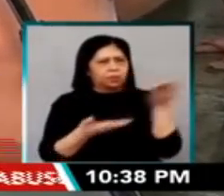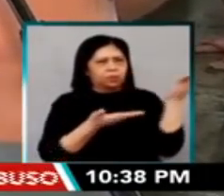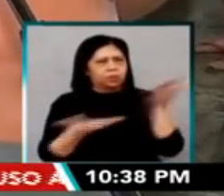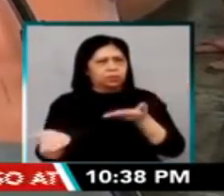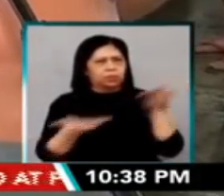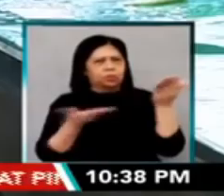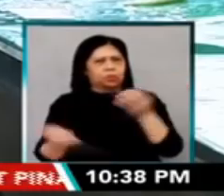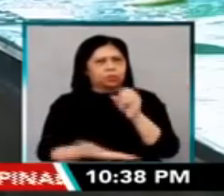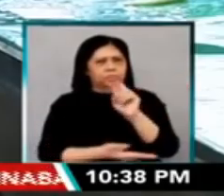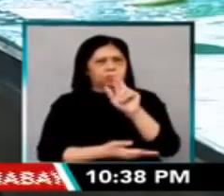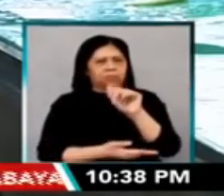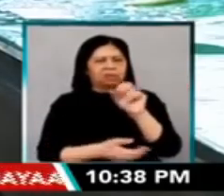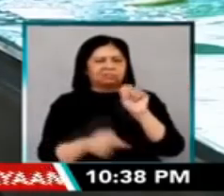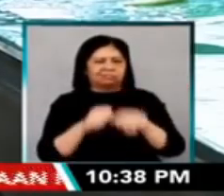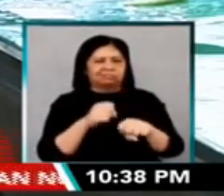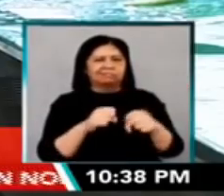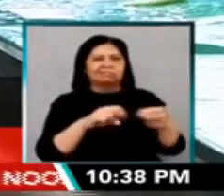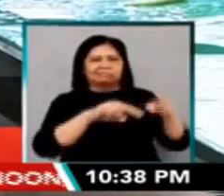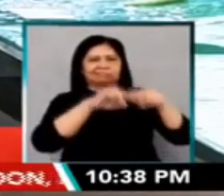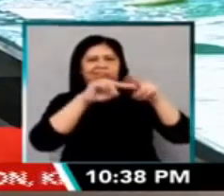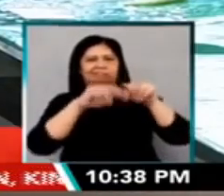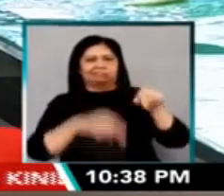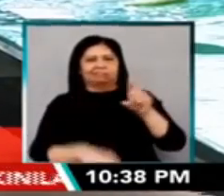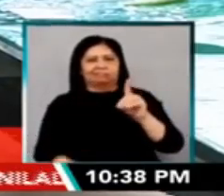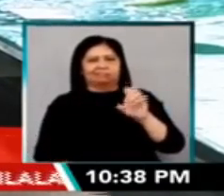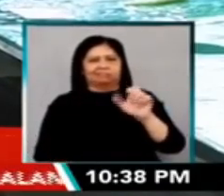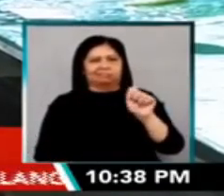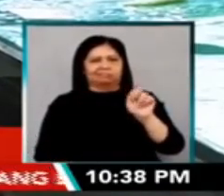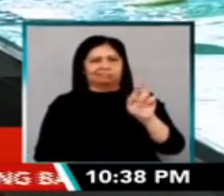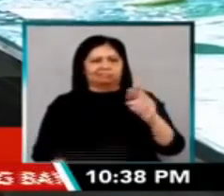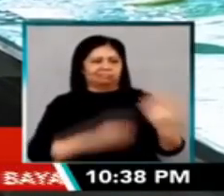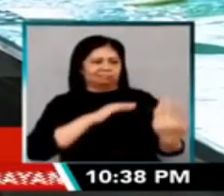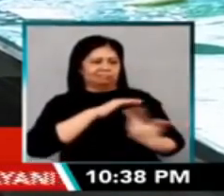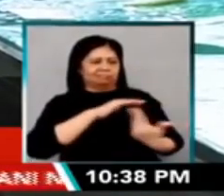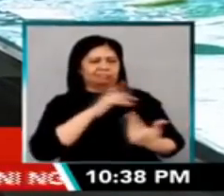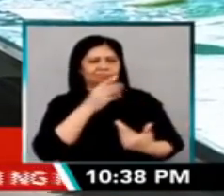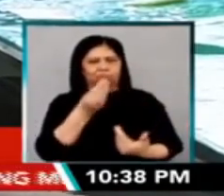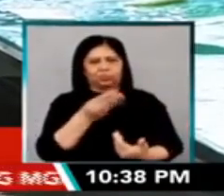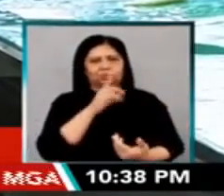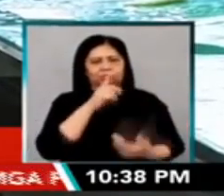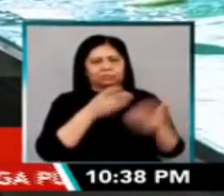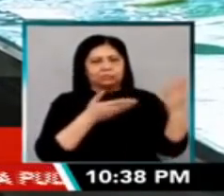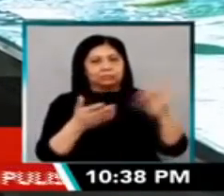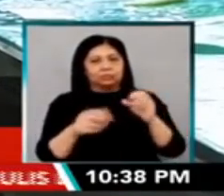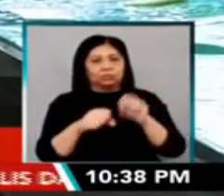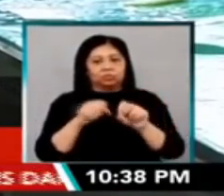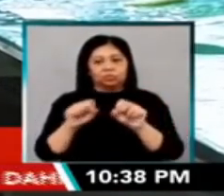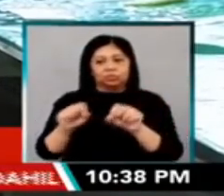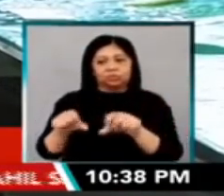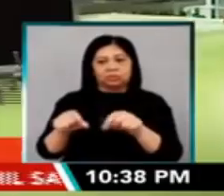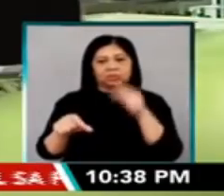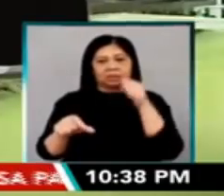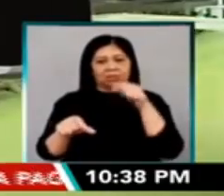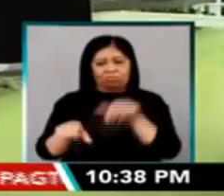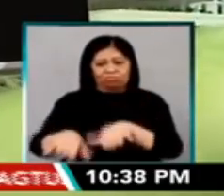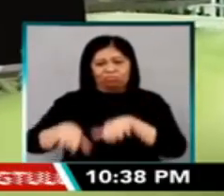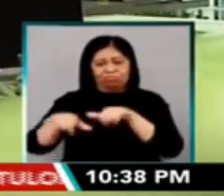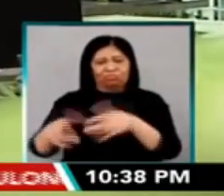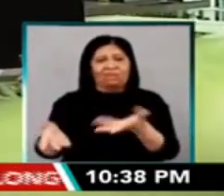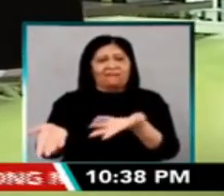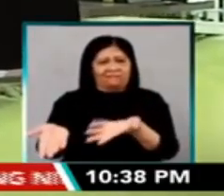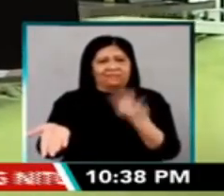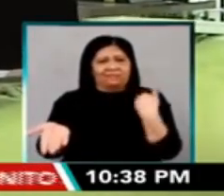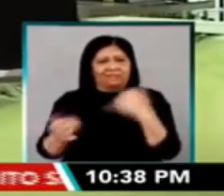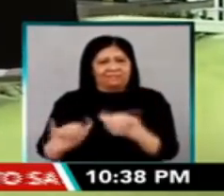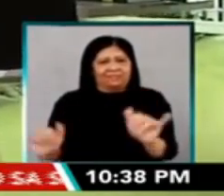ang dealer natin. Matumal talaga, kaya yung tinda namin kahapon, andito pa rin, meron pa rin.